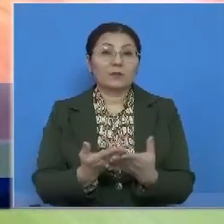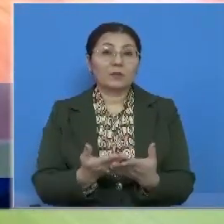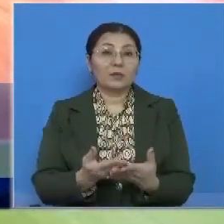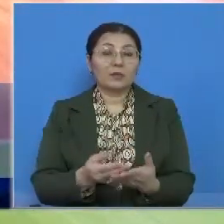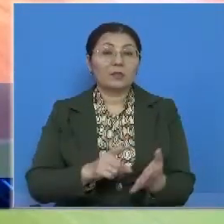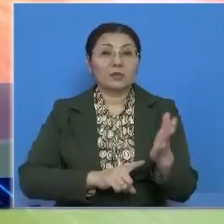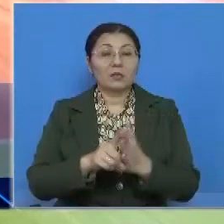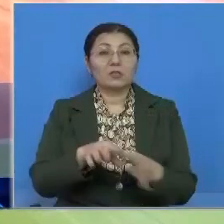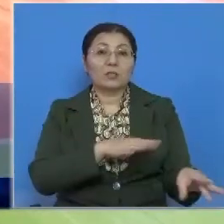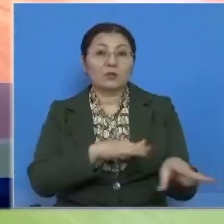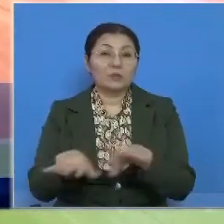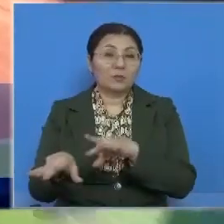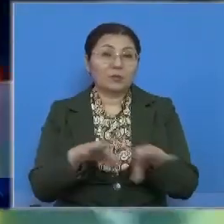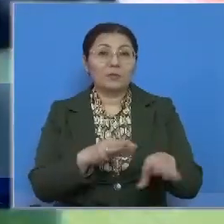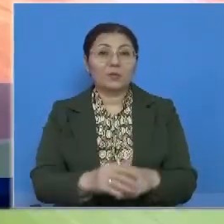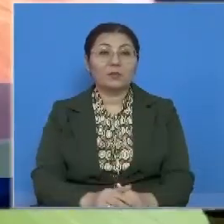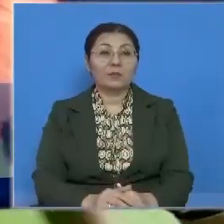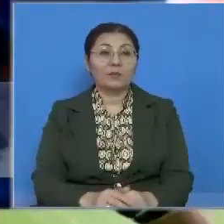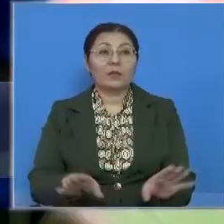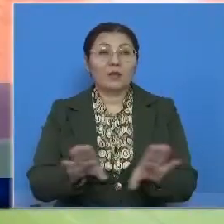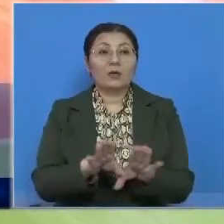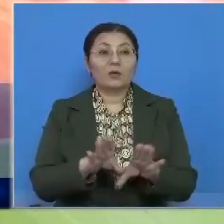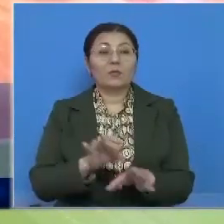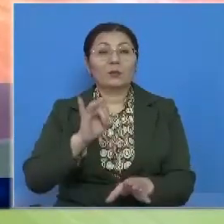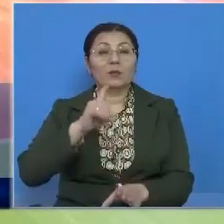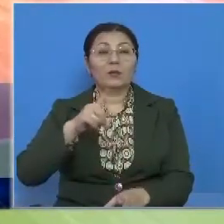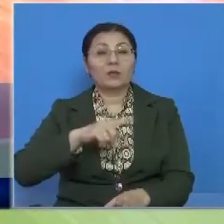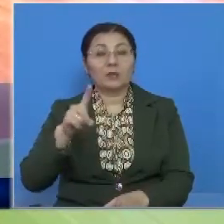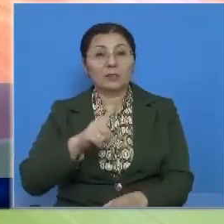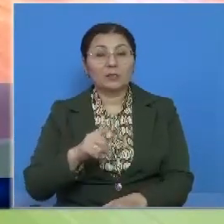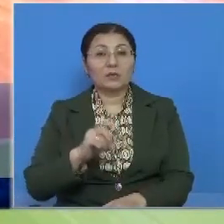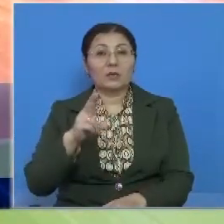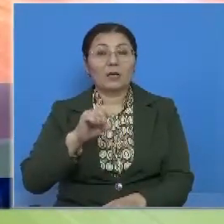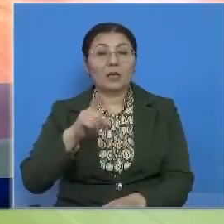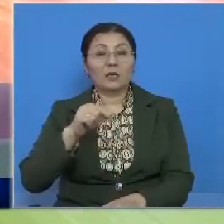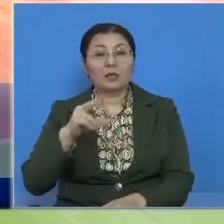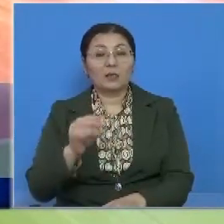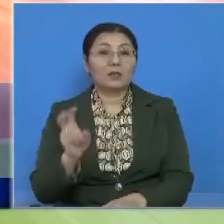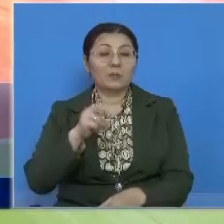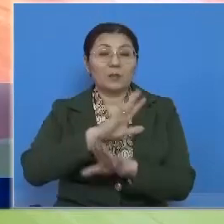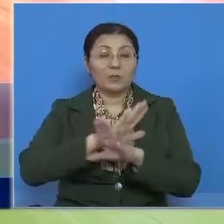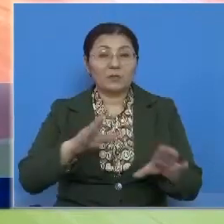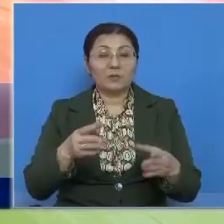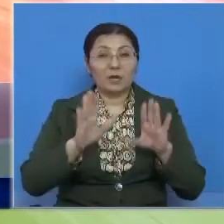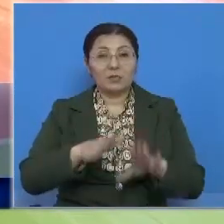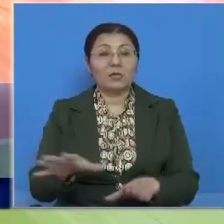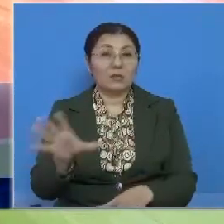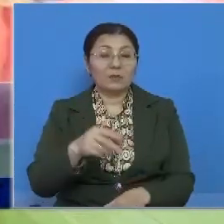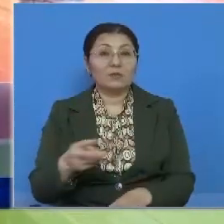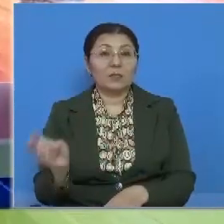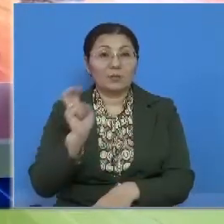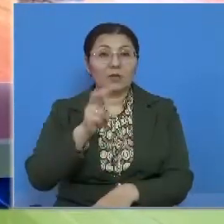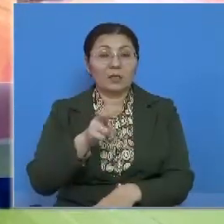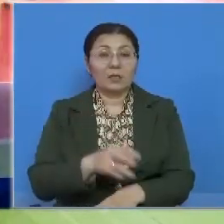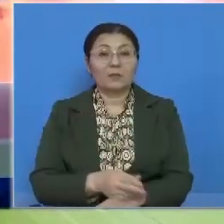начинаются мероприятия. Кроме Иргиза и Каргалинского района приехали все команды.